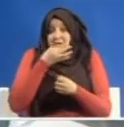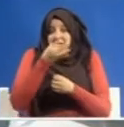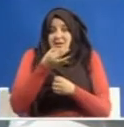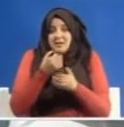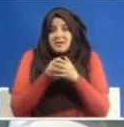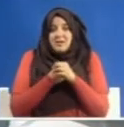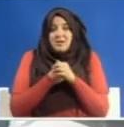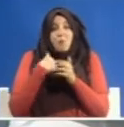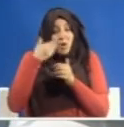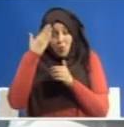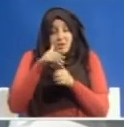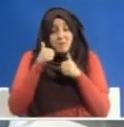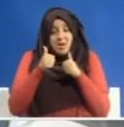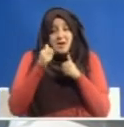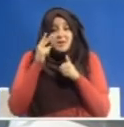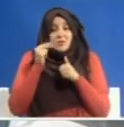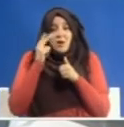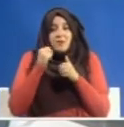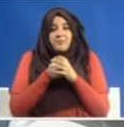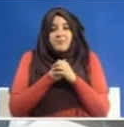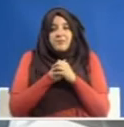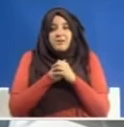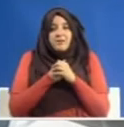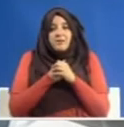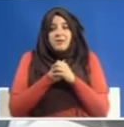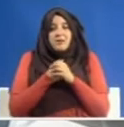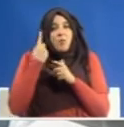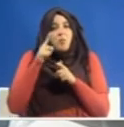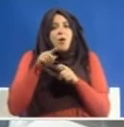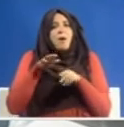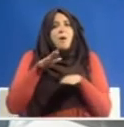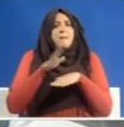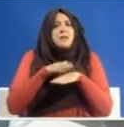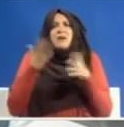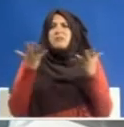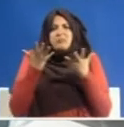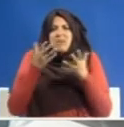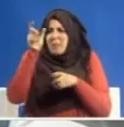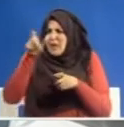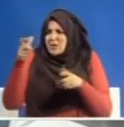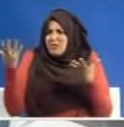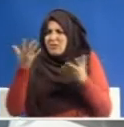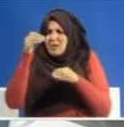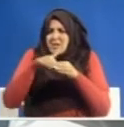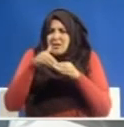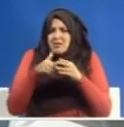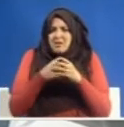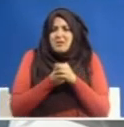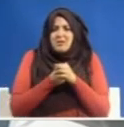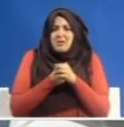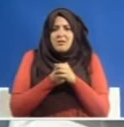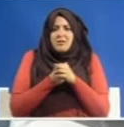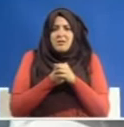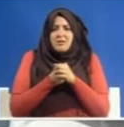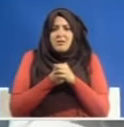التي أعرفها جيدا، ولكن أرويها من باب المنهج النبوي ما بال أقوام. نسأل الله حسن الخاتمة.